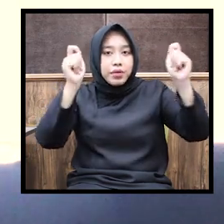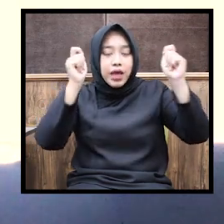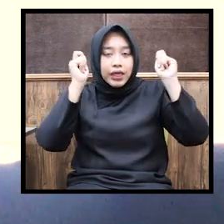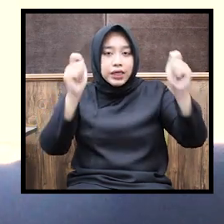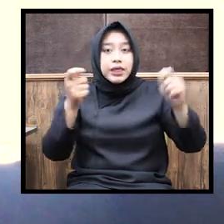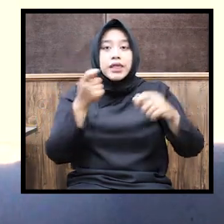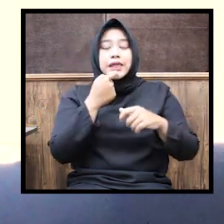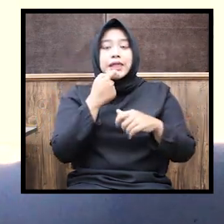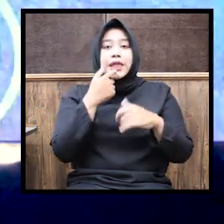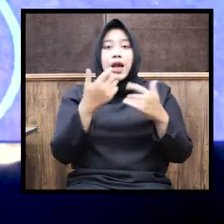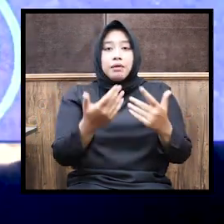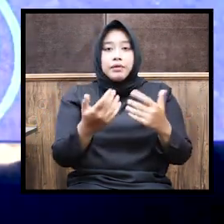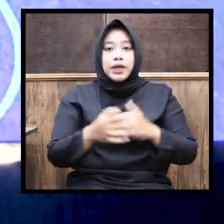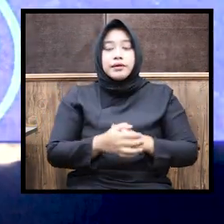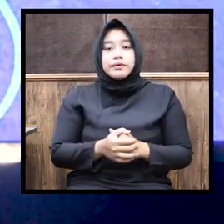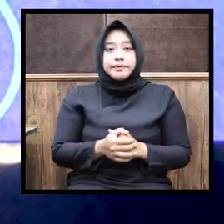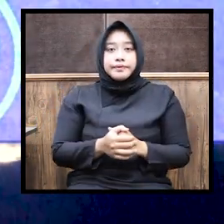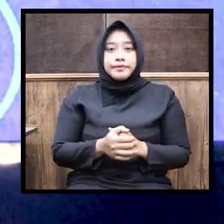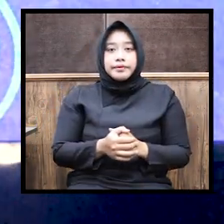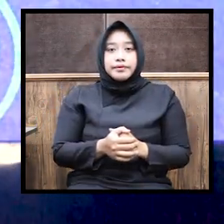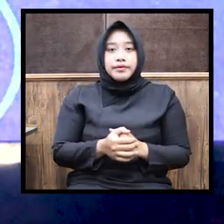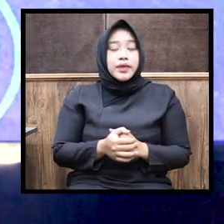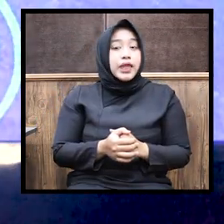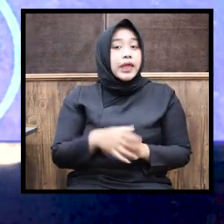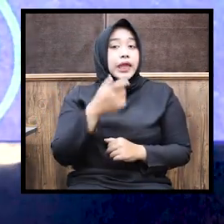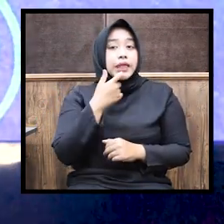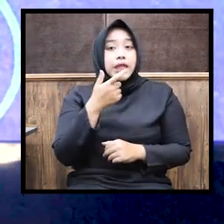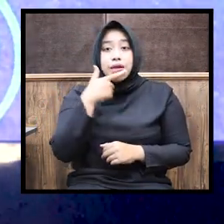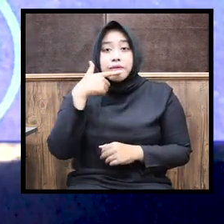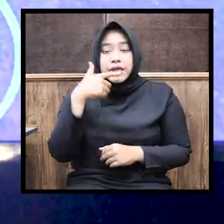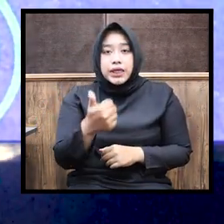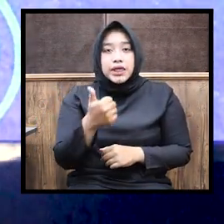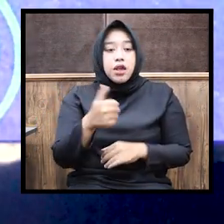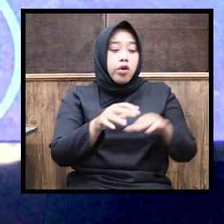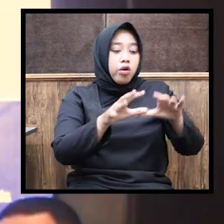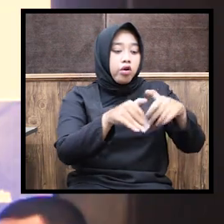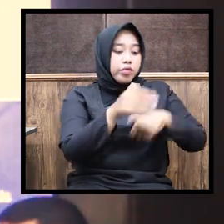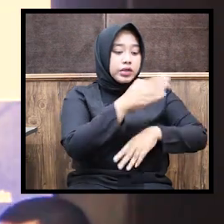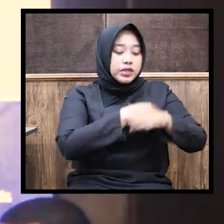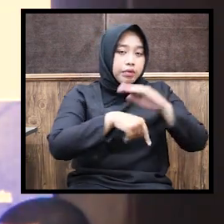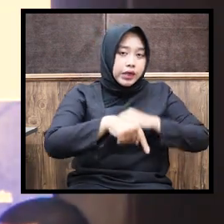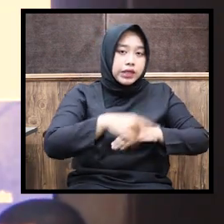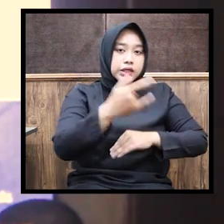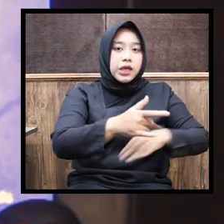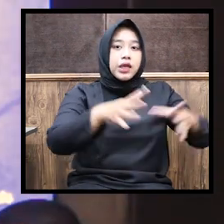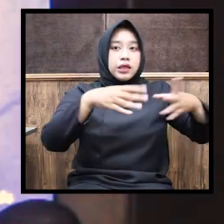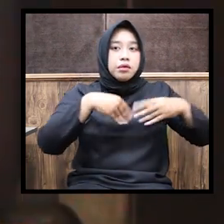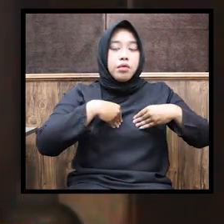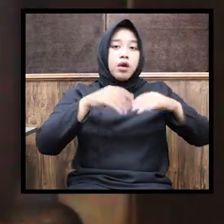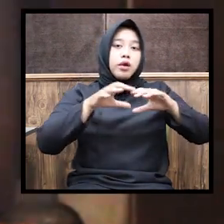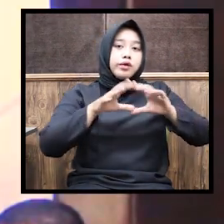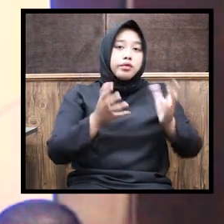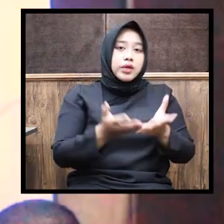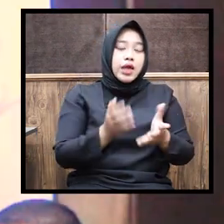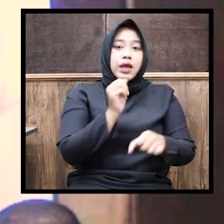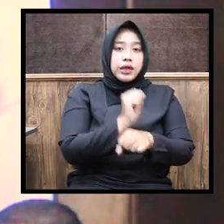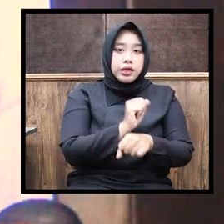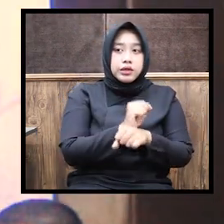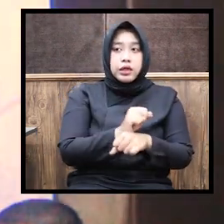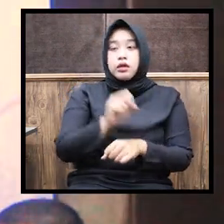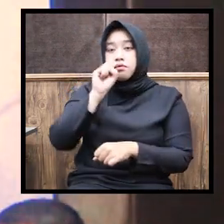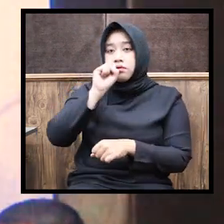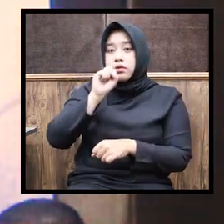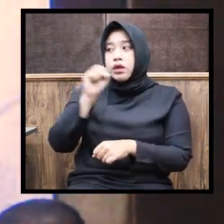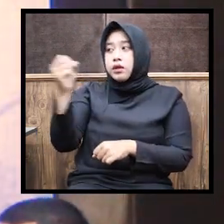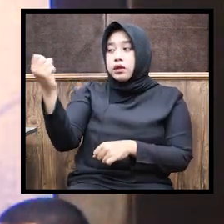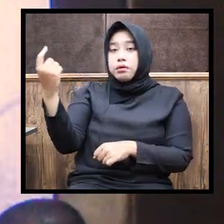tentang ee ee pentingnya diabel diterima di dunia kerja bahkan tadi sudah menyusun